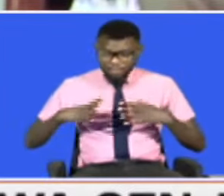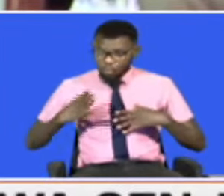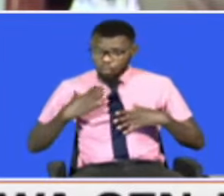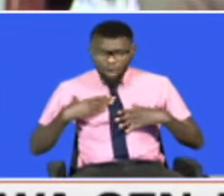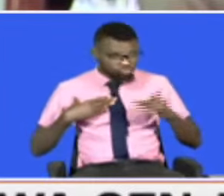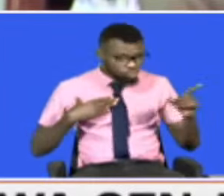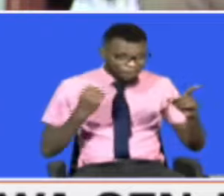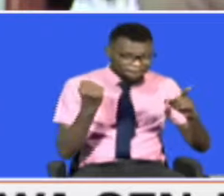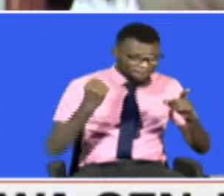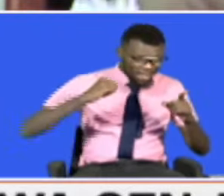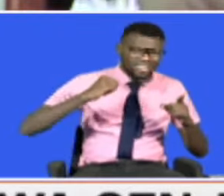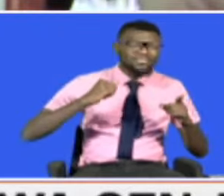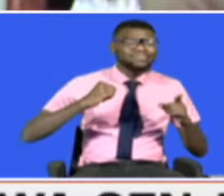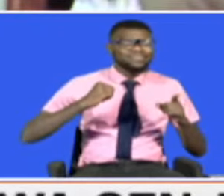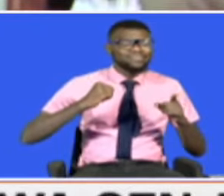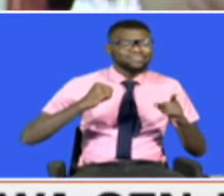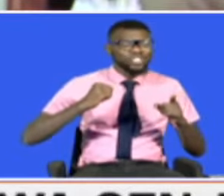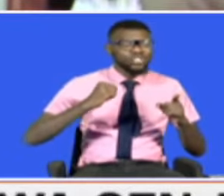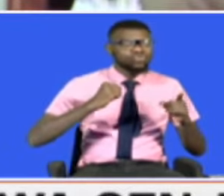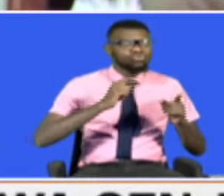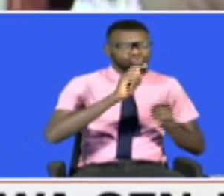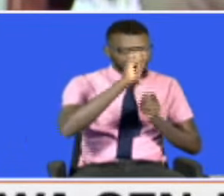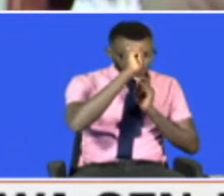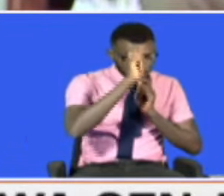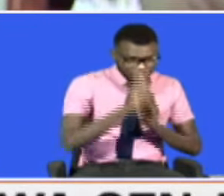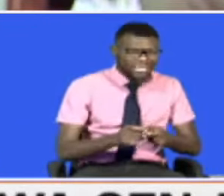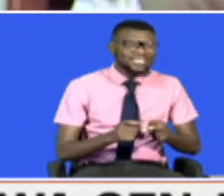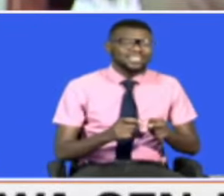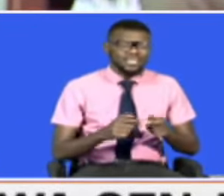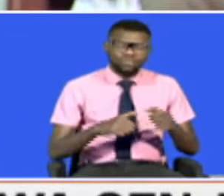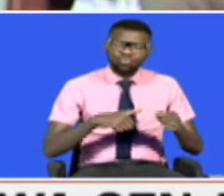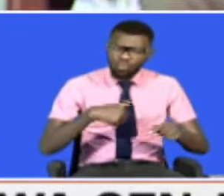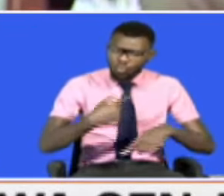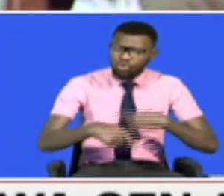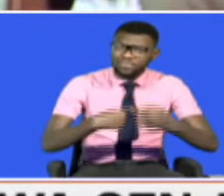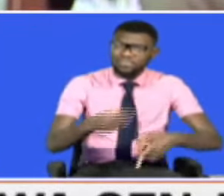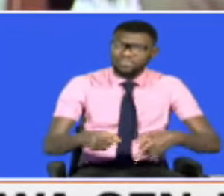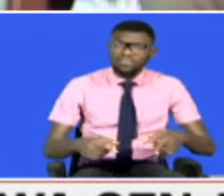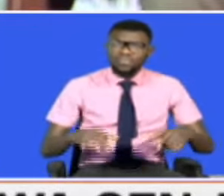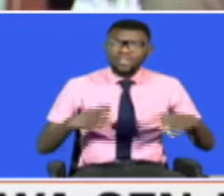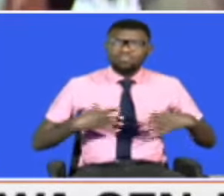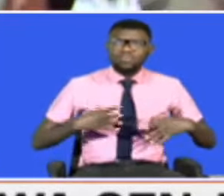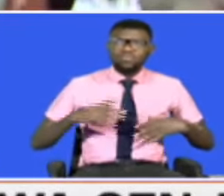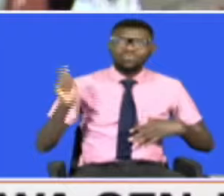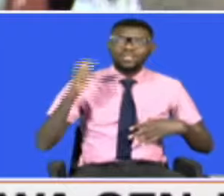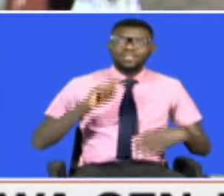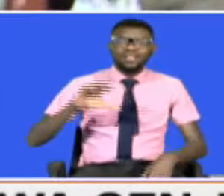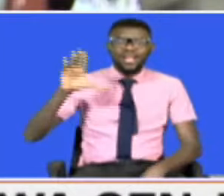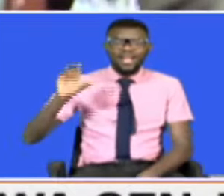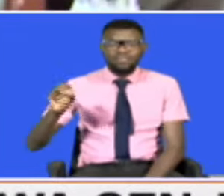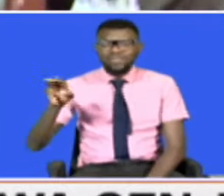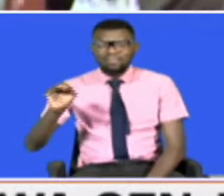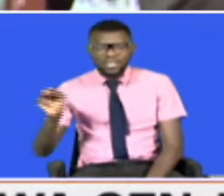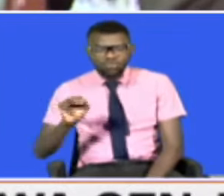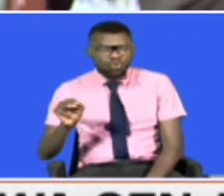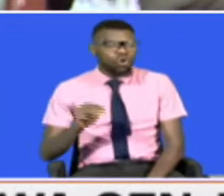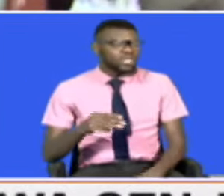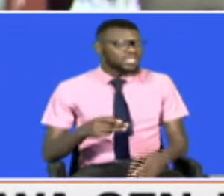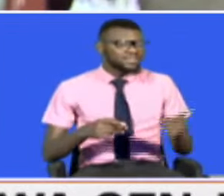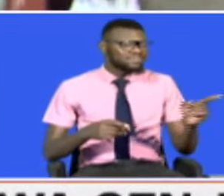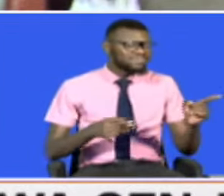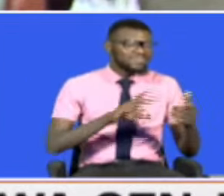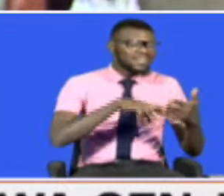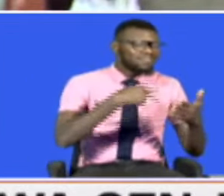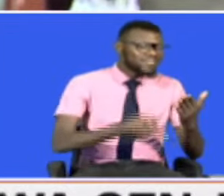Sindio? Wakisema waziri huyo reject, we una reject na tunasonga mbele. Wakenya ni 50 million. Huyo akirejectiwa, tunaleta mwingine. Huyo